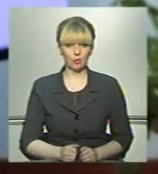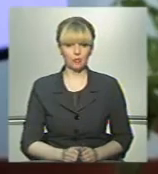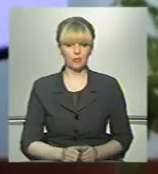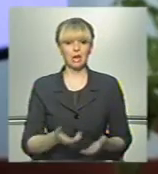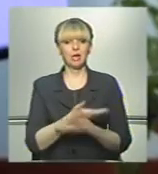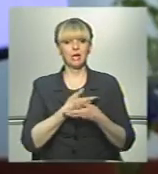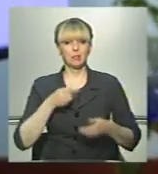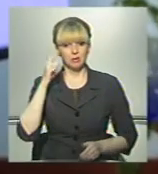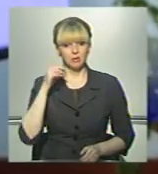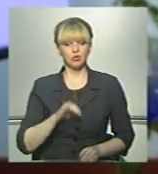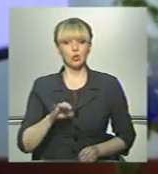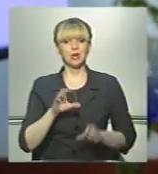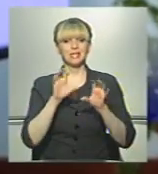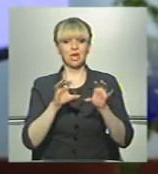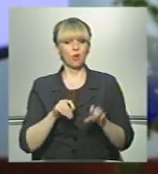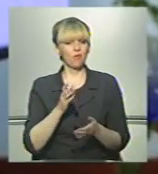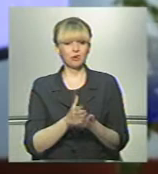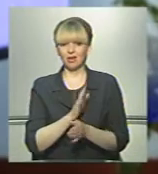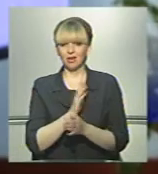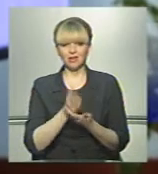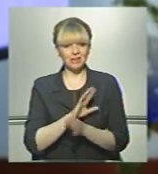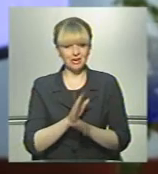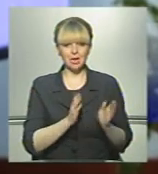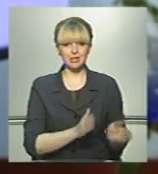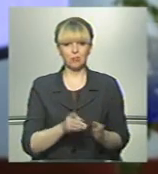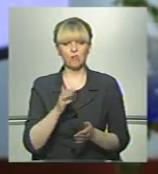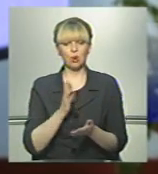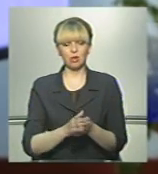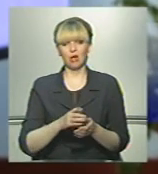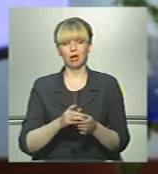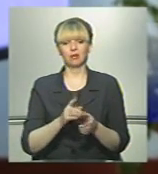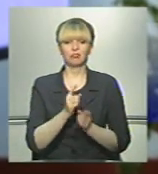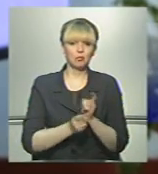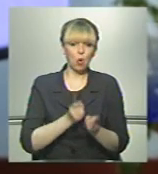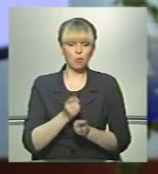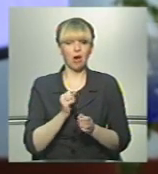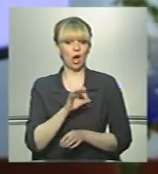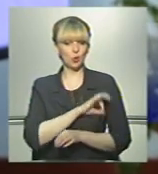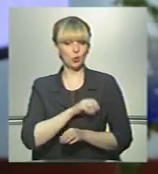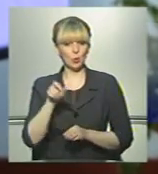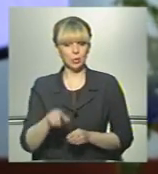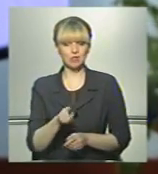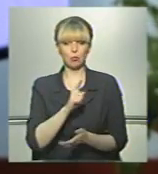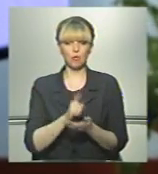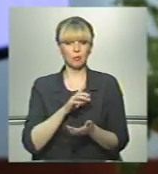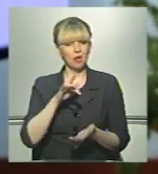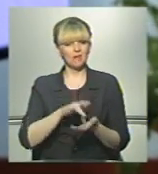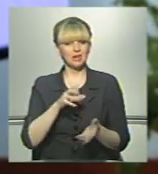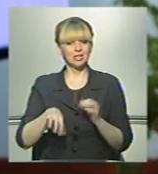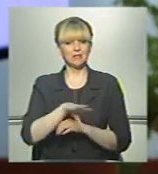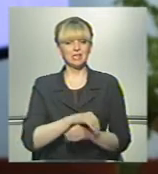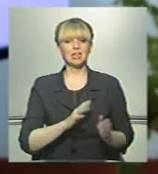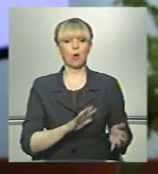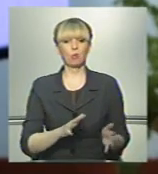Ми знаємо, що законодавство воно не є стабільним, воно є мобільним, а юрист він має бути в центрі всіх